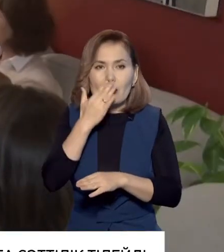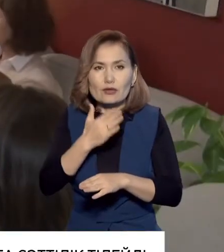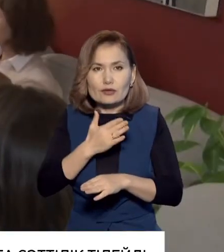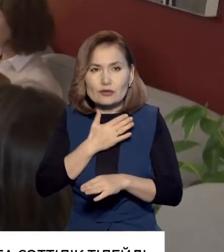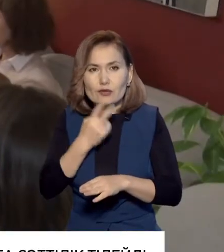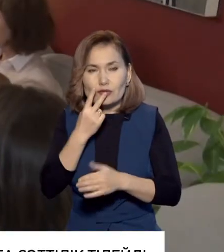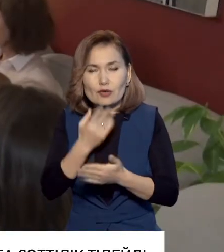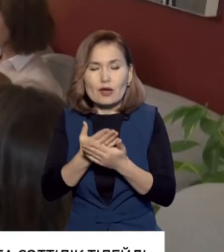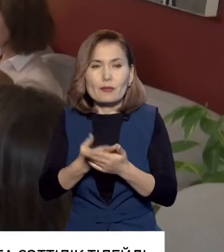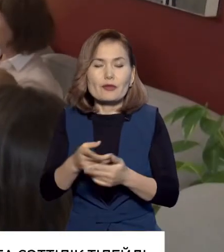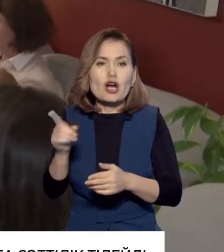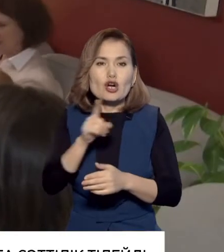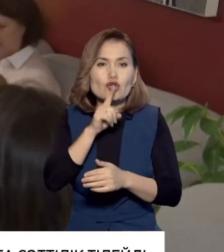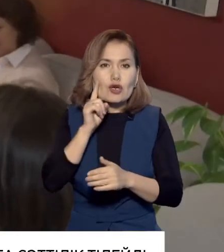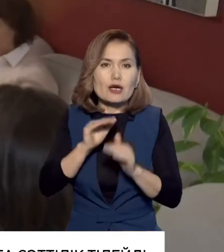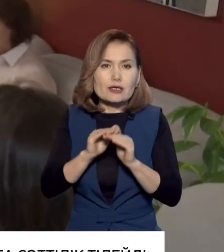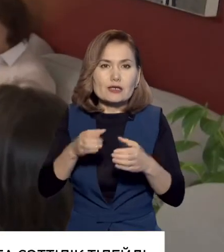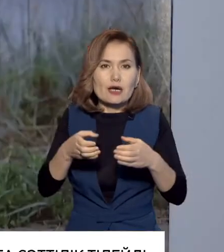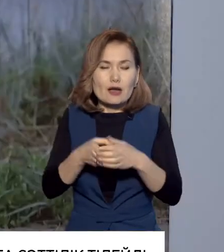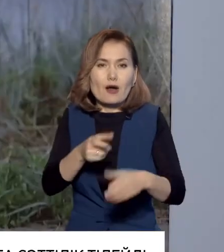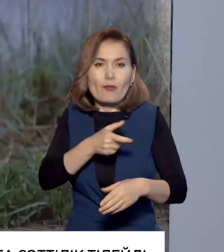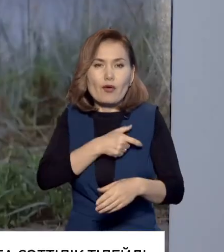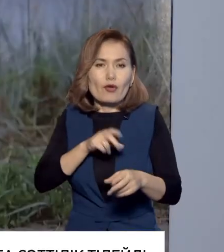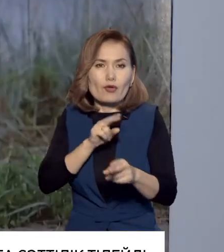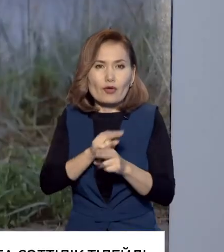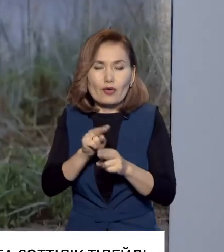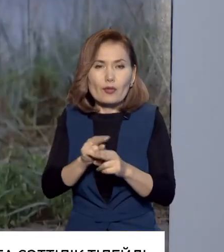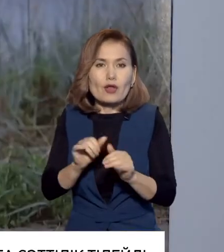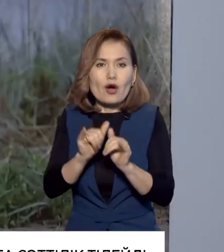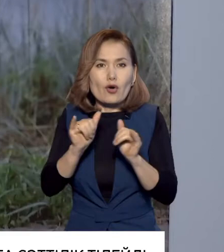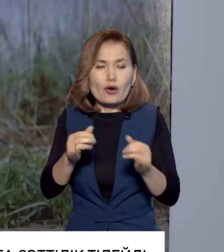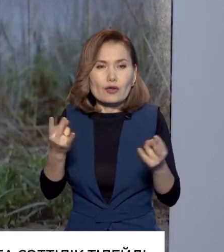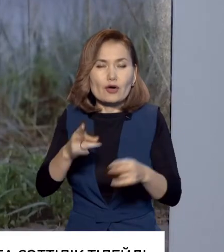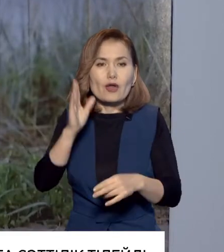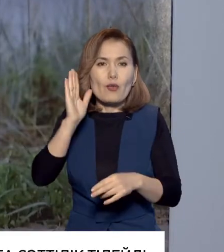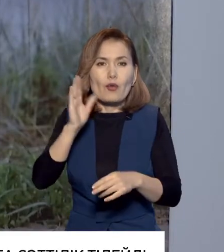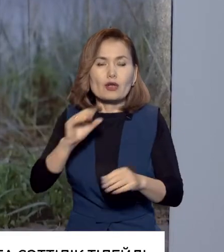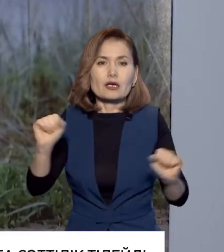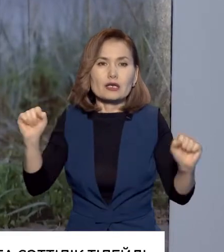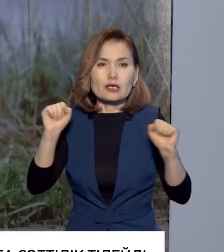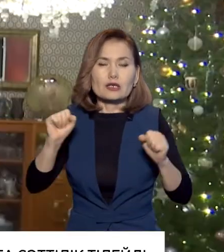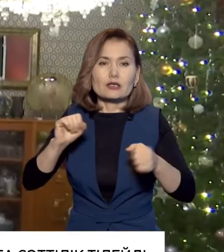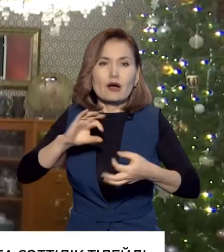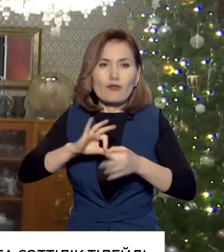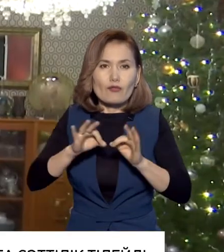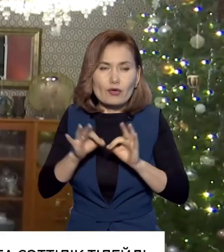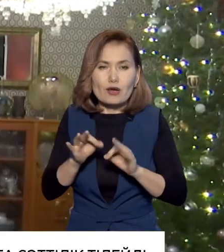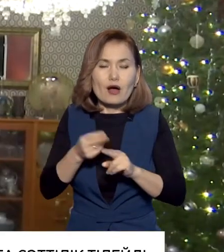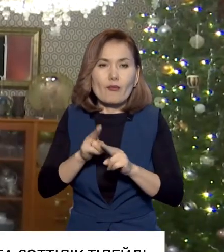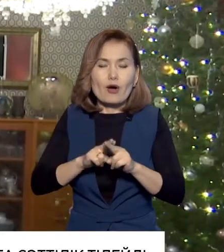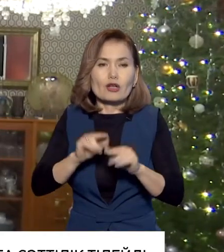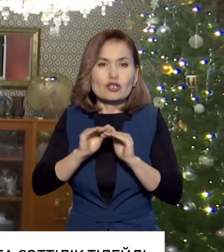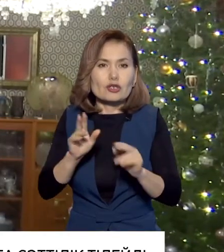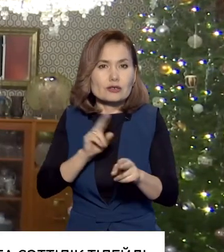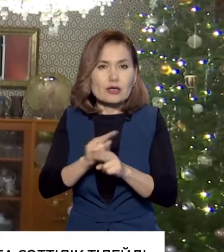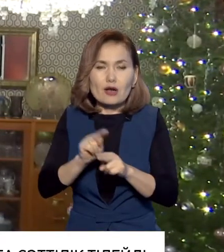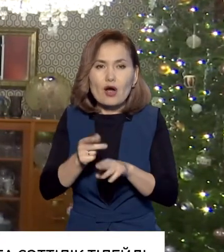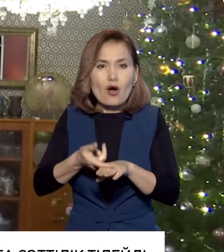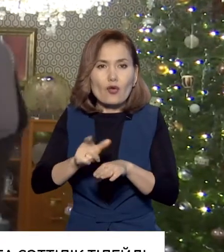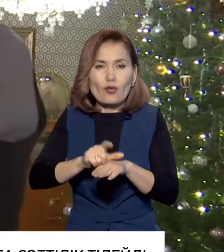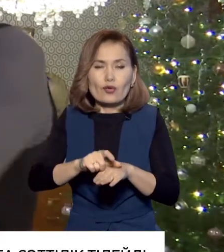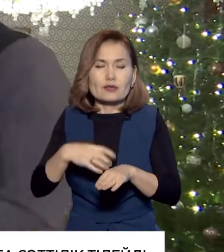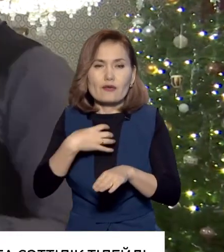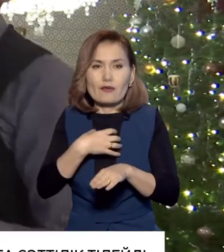елде жастармен жұмыс істейтін кәсіби жаттықтырушылардың санын көбейтіп, болашақ чемпиондарды бала кезден тәрбиелеу қажеттігін айтады.